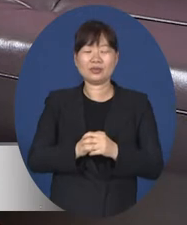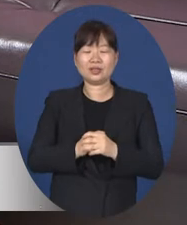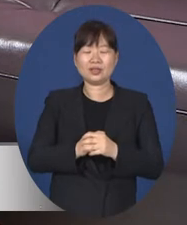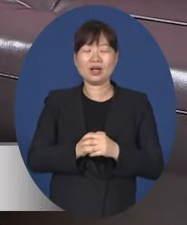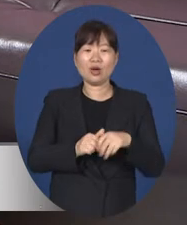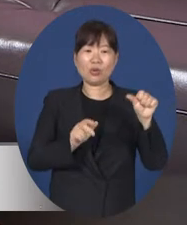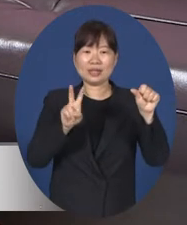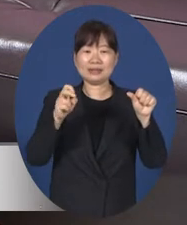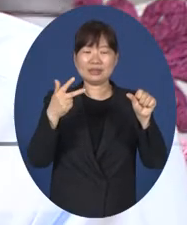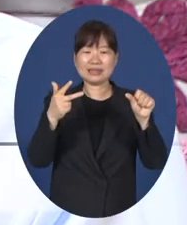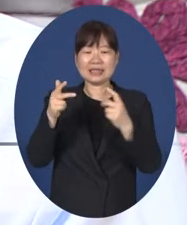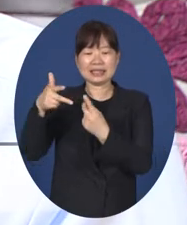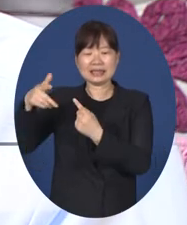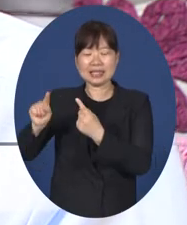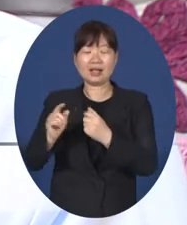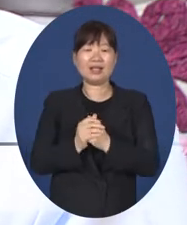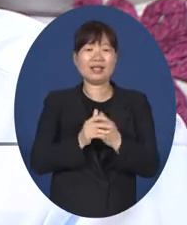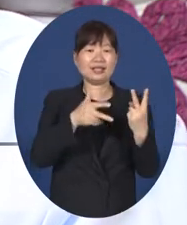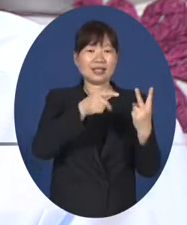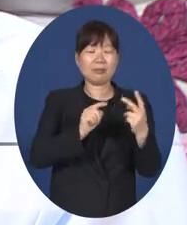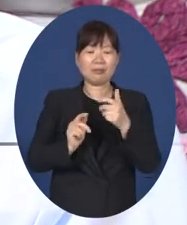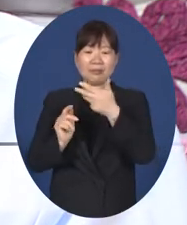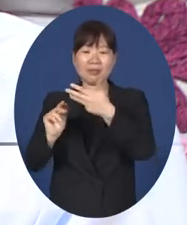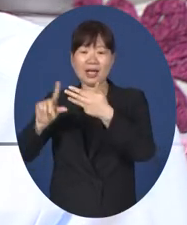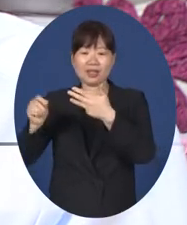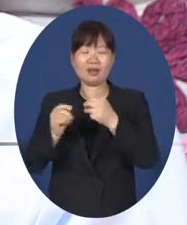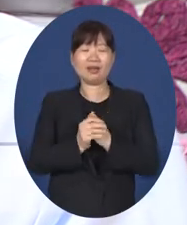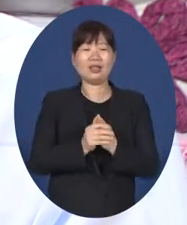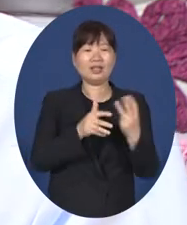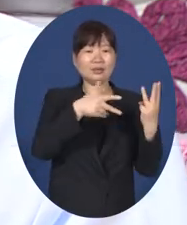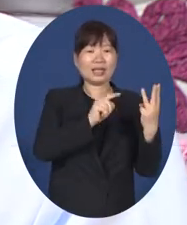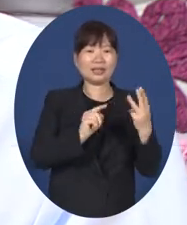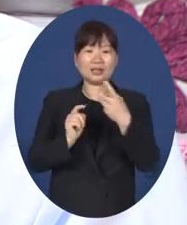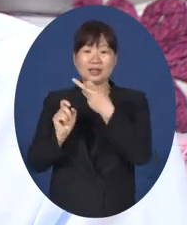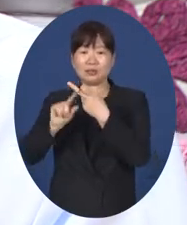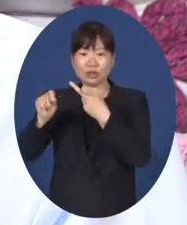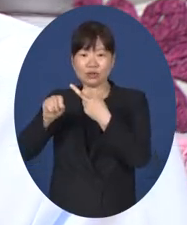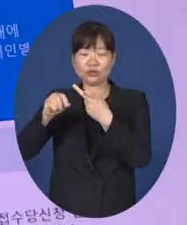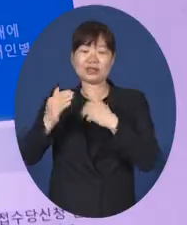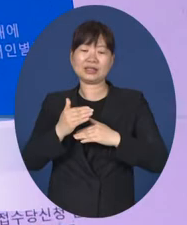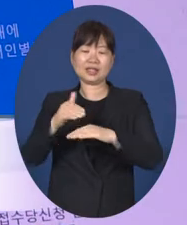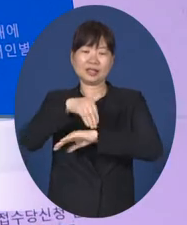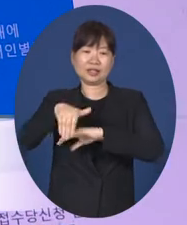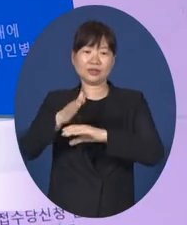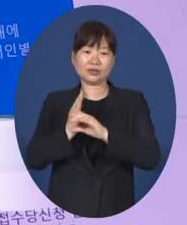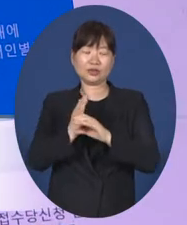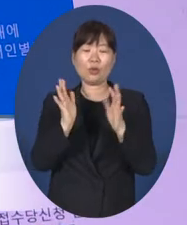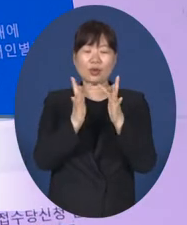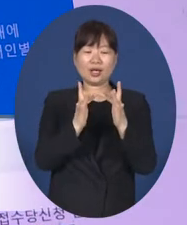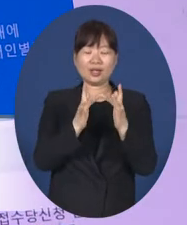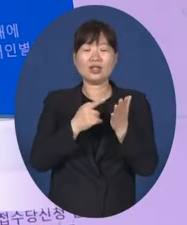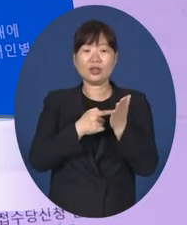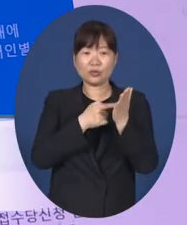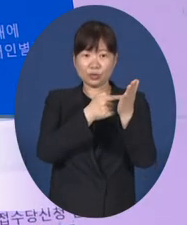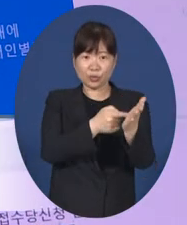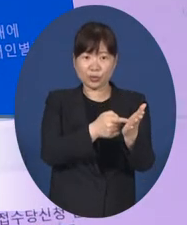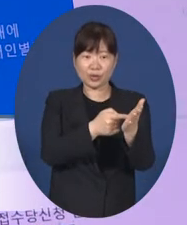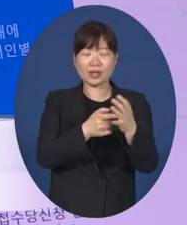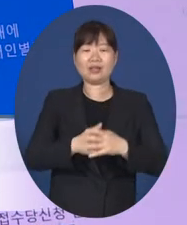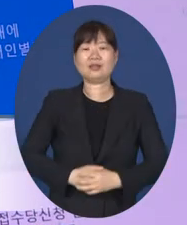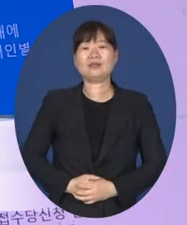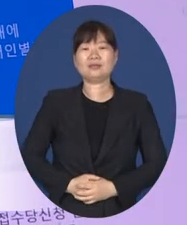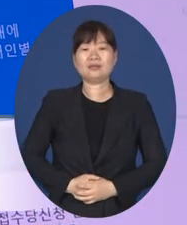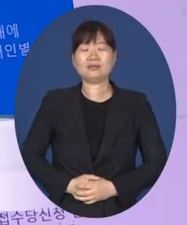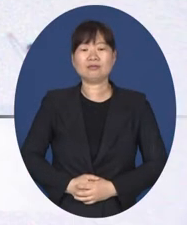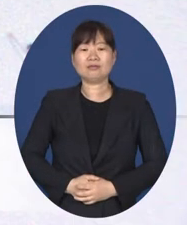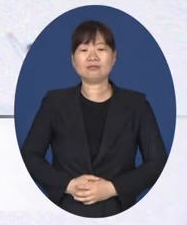5월 17일까지 있고 2차는 8월 3차 는 12월 중에 할 예정입니다 신청은 온라인으로 청년 면접 수당 누리집에서